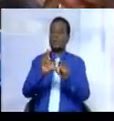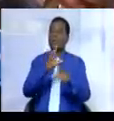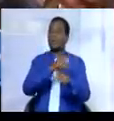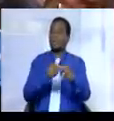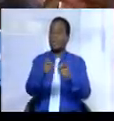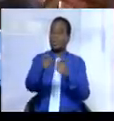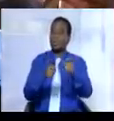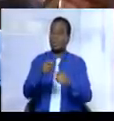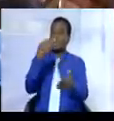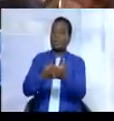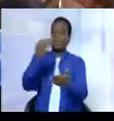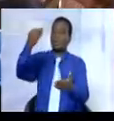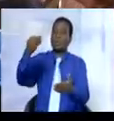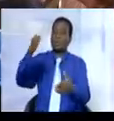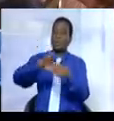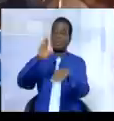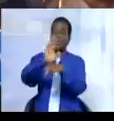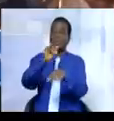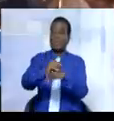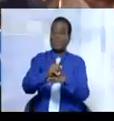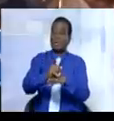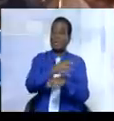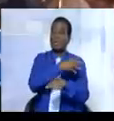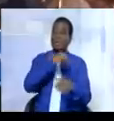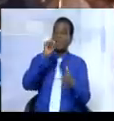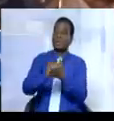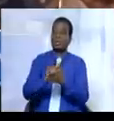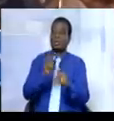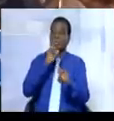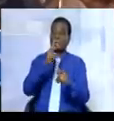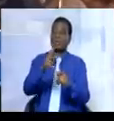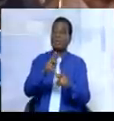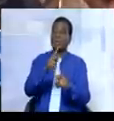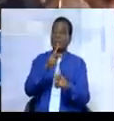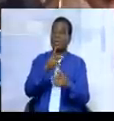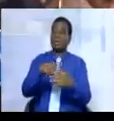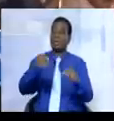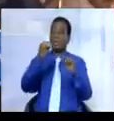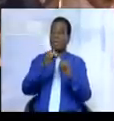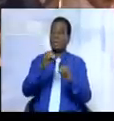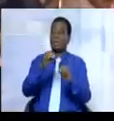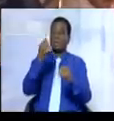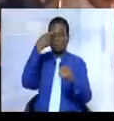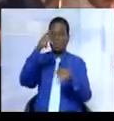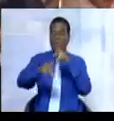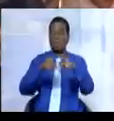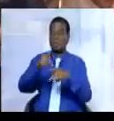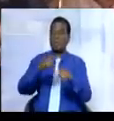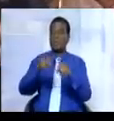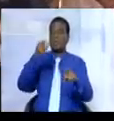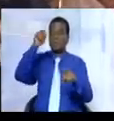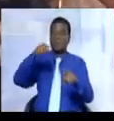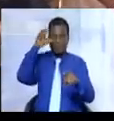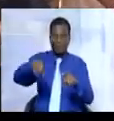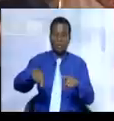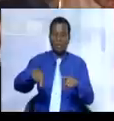gestion financière de la Côte d'Ivoire. Et cette crédibilité, elle importe d'une part pour les populations. Il faudrait que les